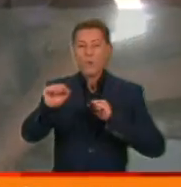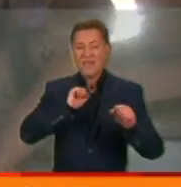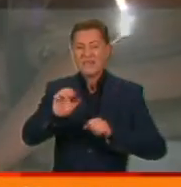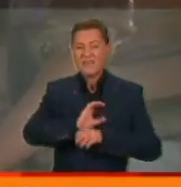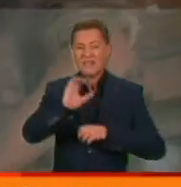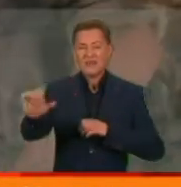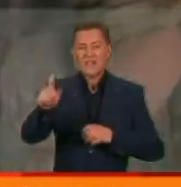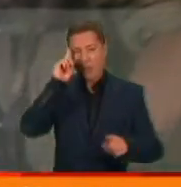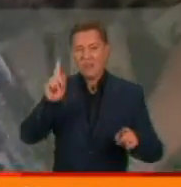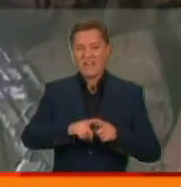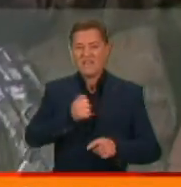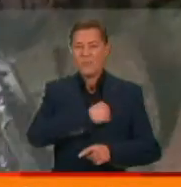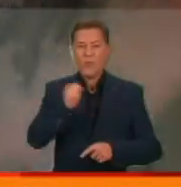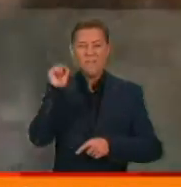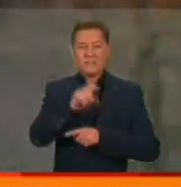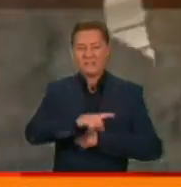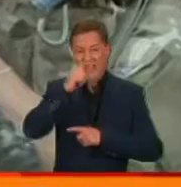відряджає братів на бойове завдання.